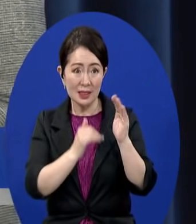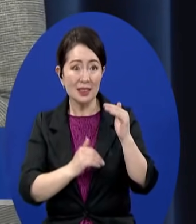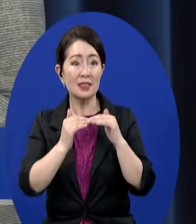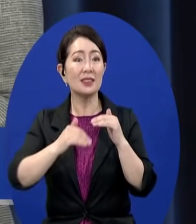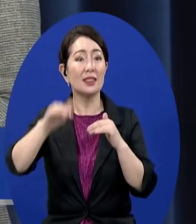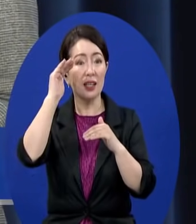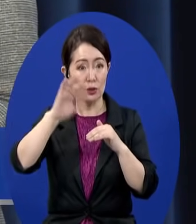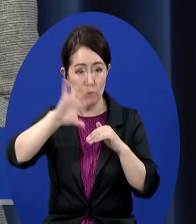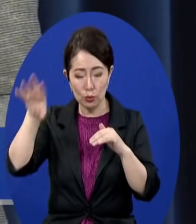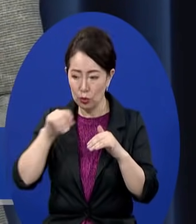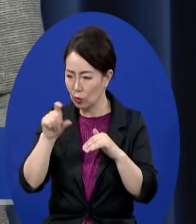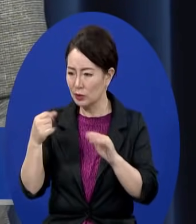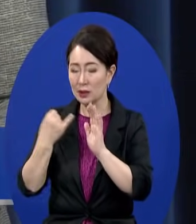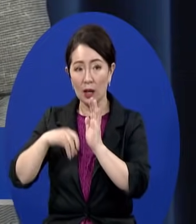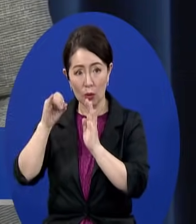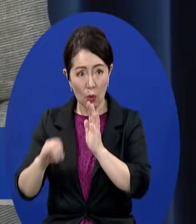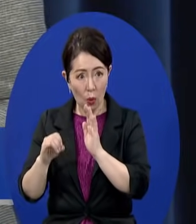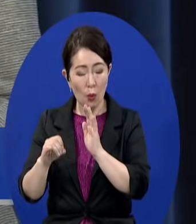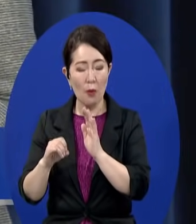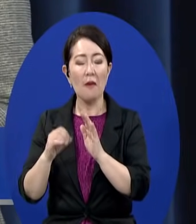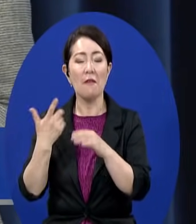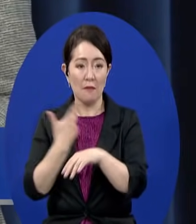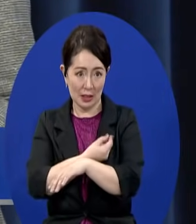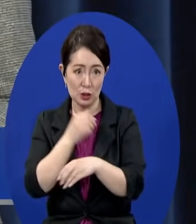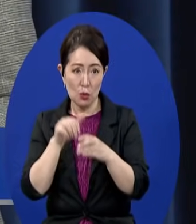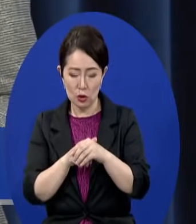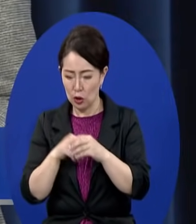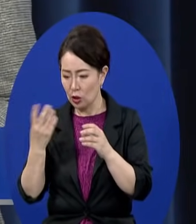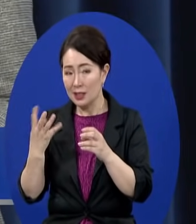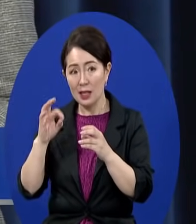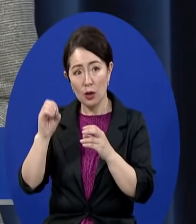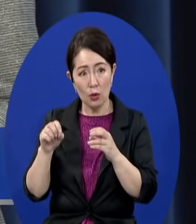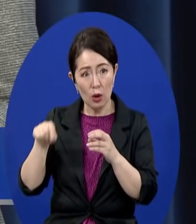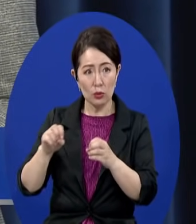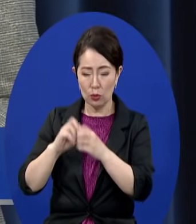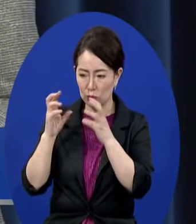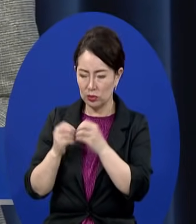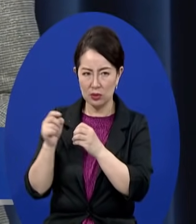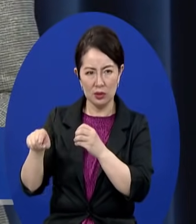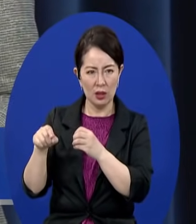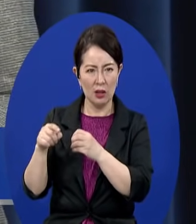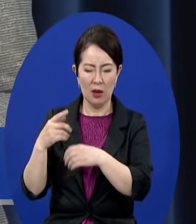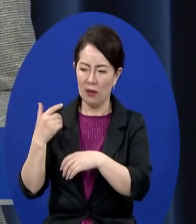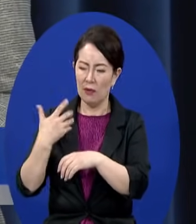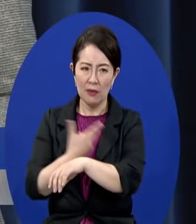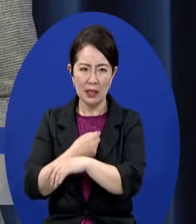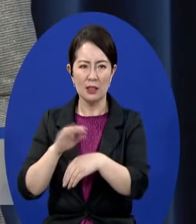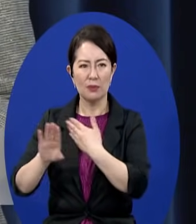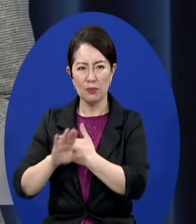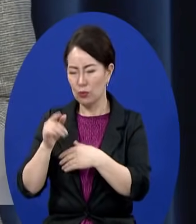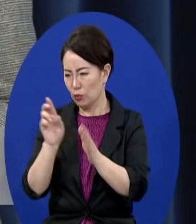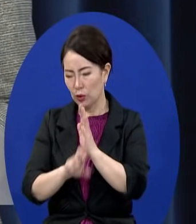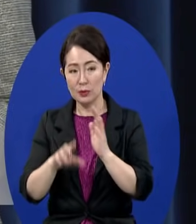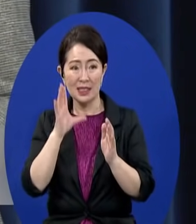60% вакцинжуулна гэсэн байгаа. Цаам нь байгаа 40% маань бол одоо бүтээгдсэн байгаа вакцинаар бол сэргийлэх боломжгүй учраас ядаж вакцинд